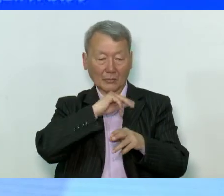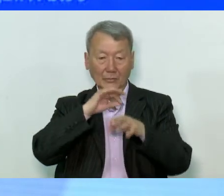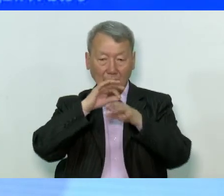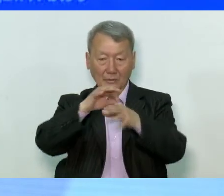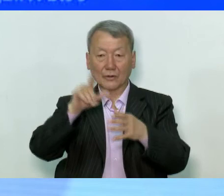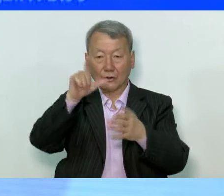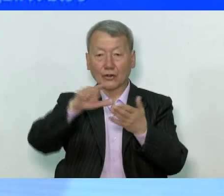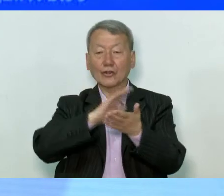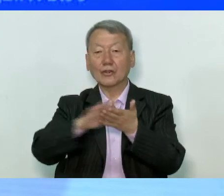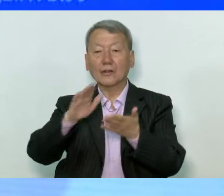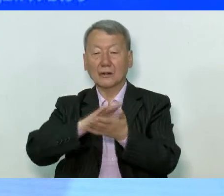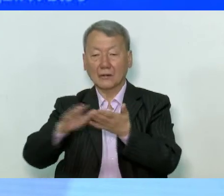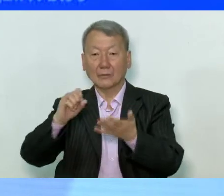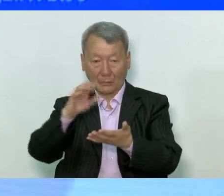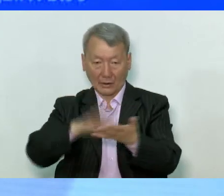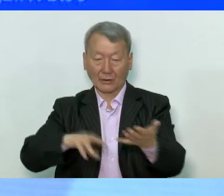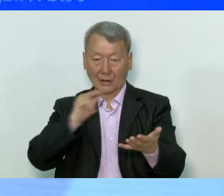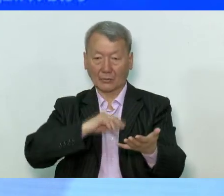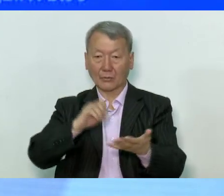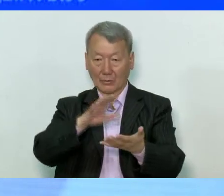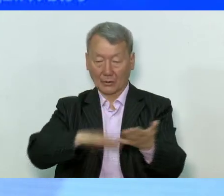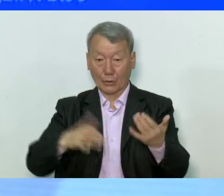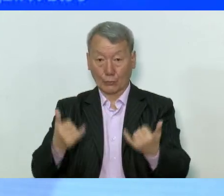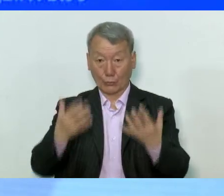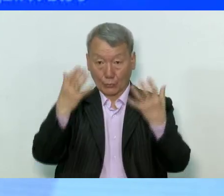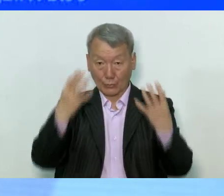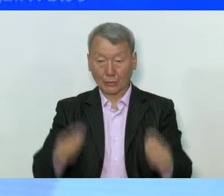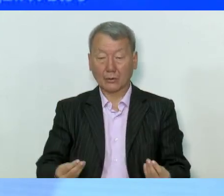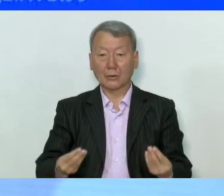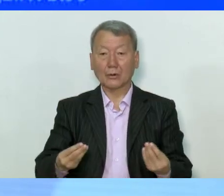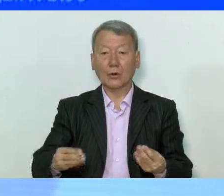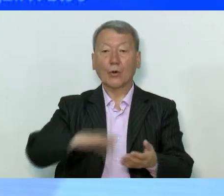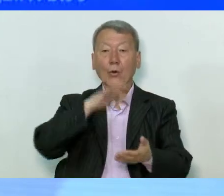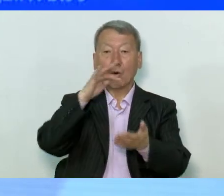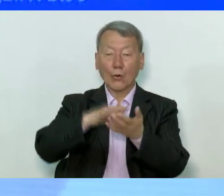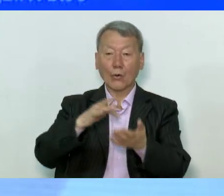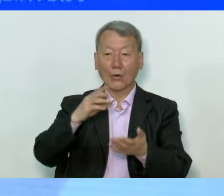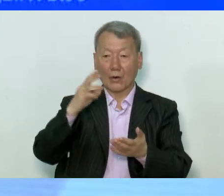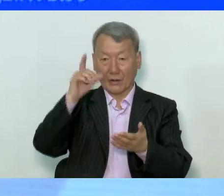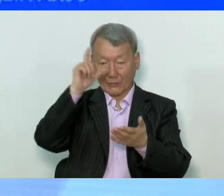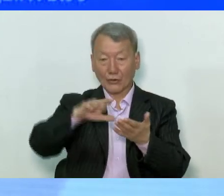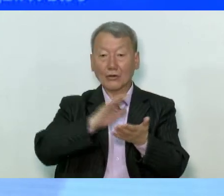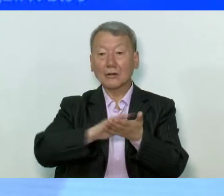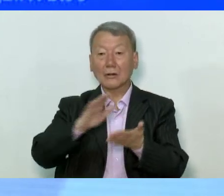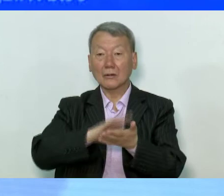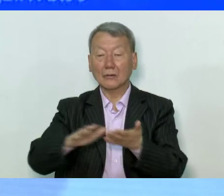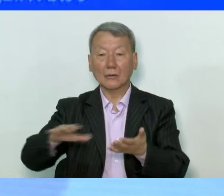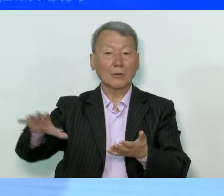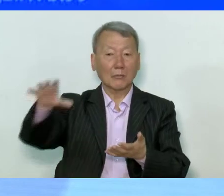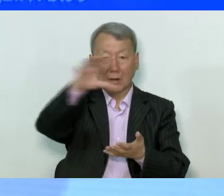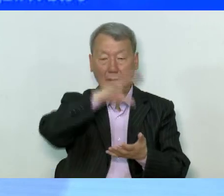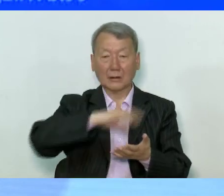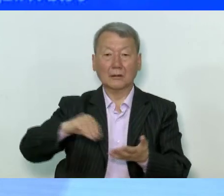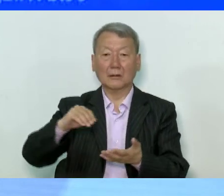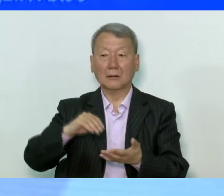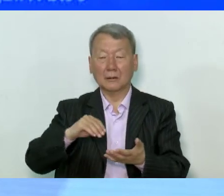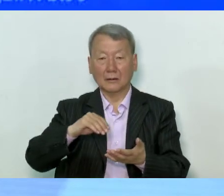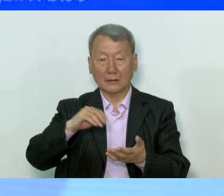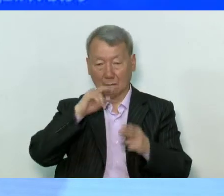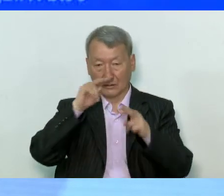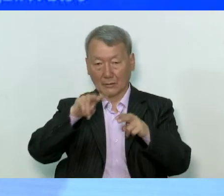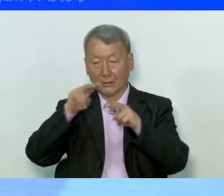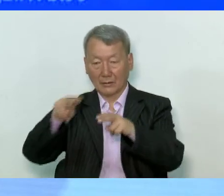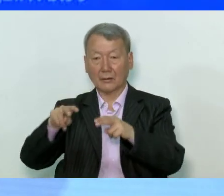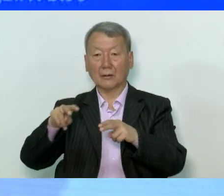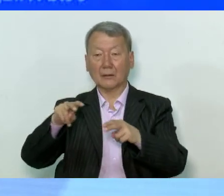атабыз. Бул иш уланууда. Бизде бүгүнкү күндө шаар боюнча дезинфекциялоо иштерине бар жок